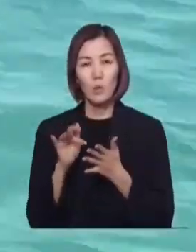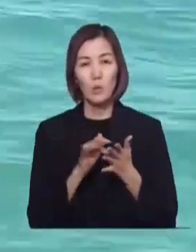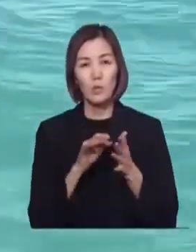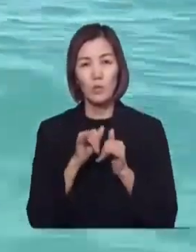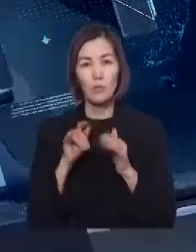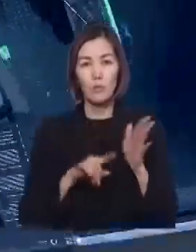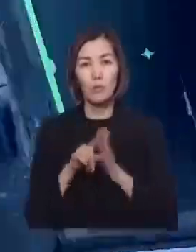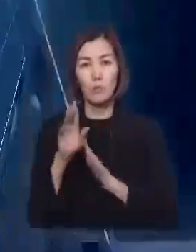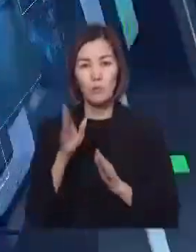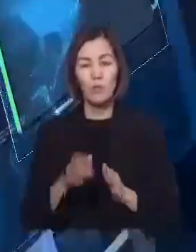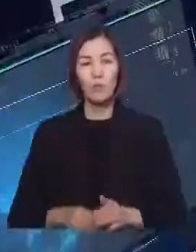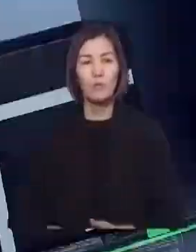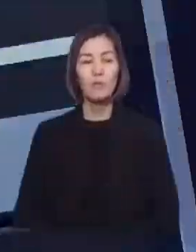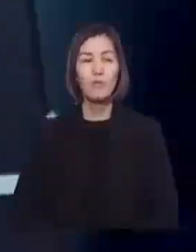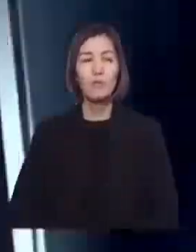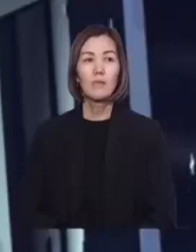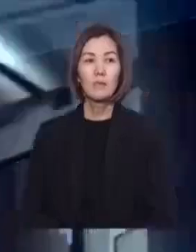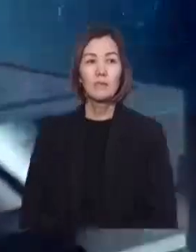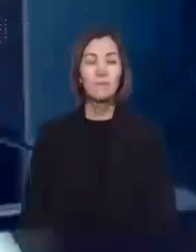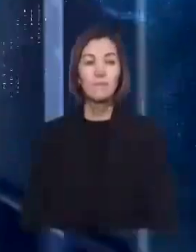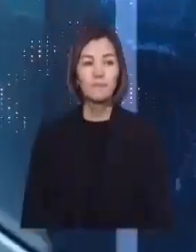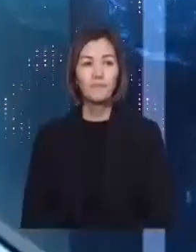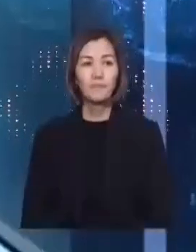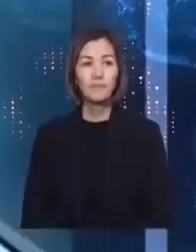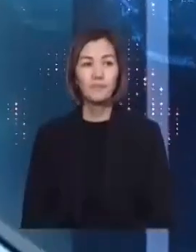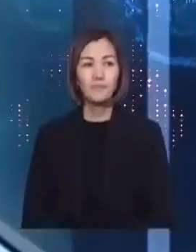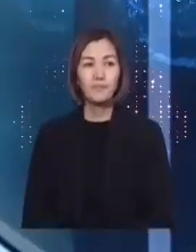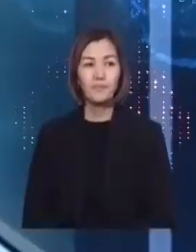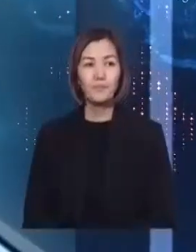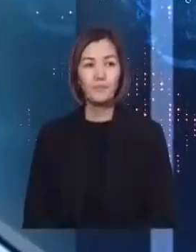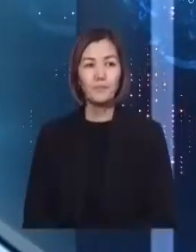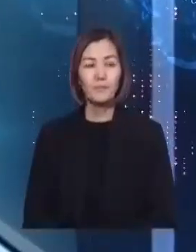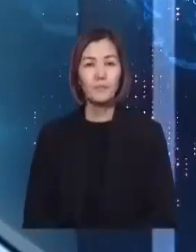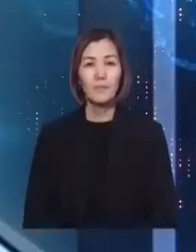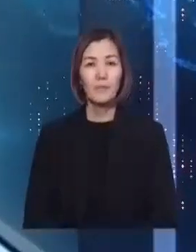өсуі мүмкін. Жарқын Нұрланұлы, Ержан Дүйсен, Жетісу телеарнасы.